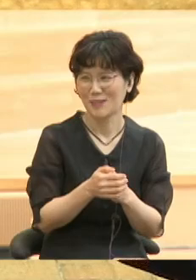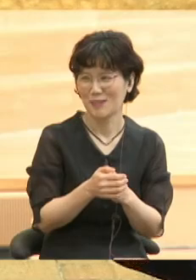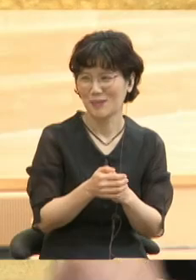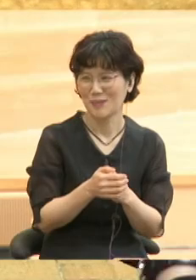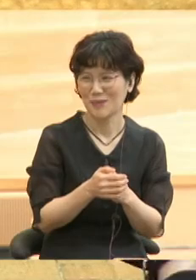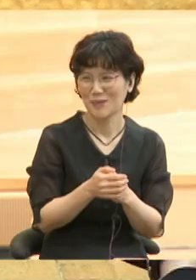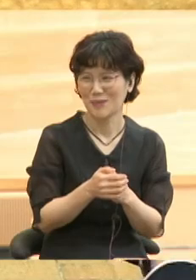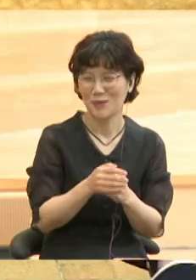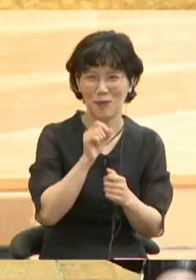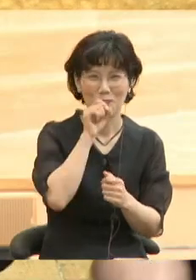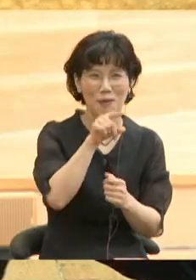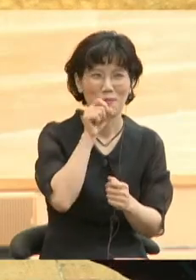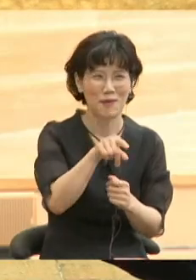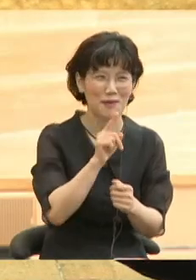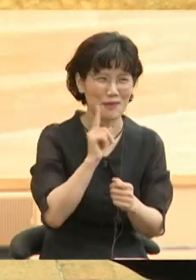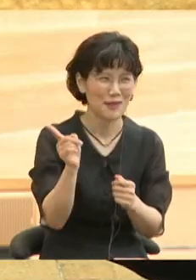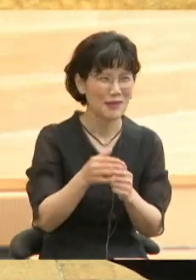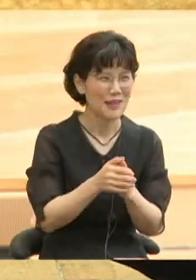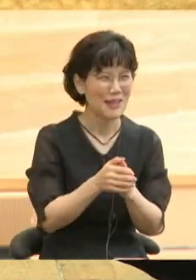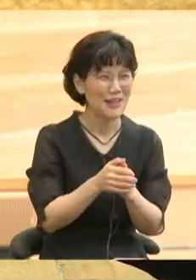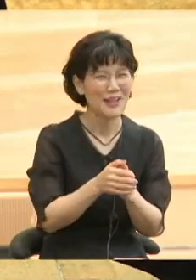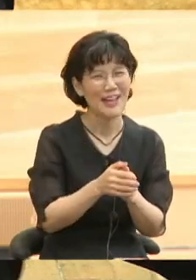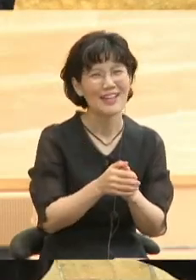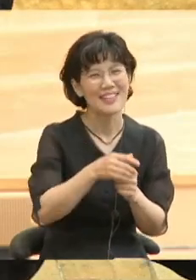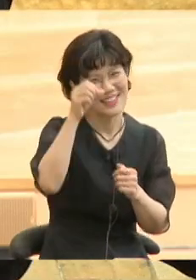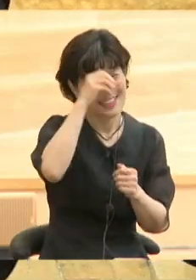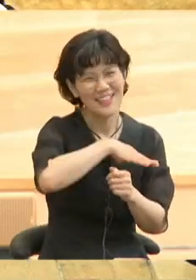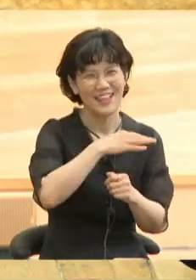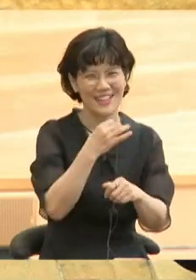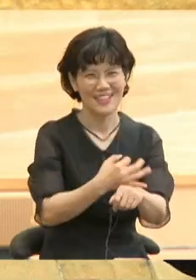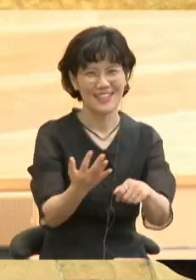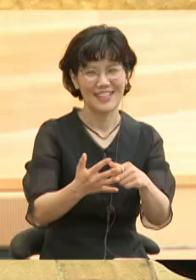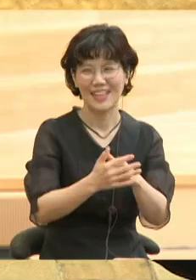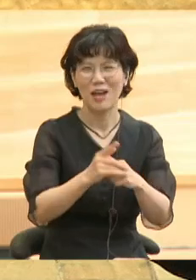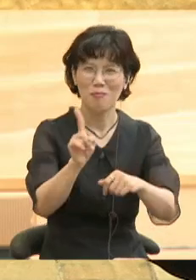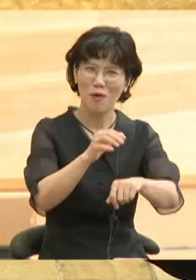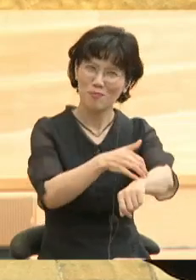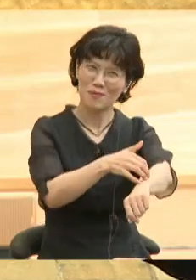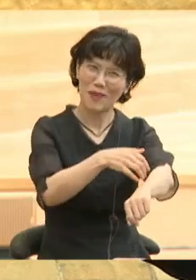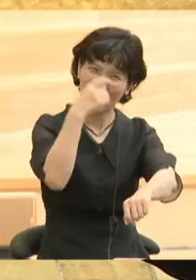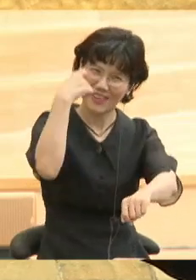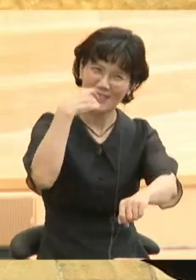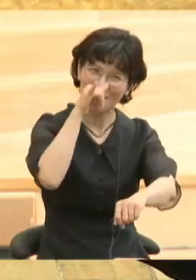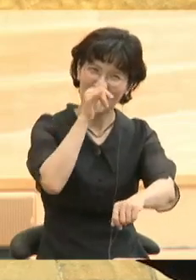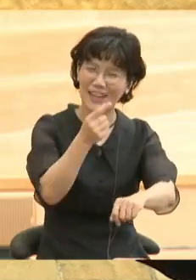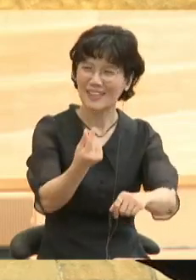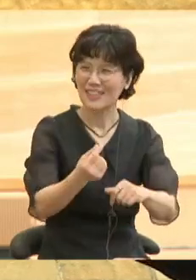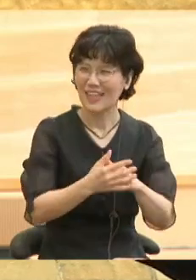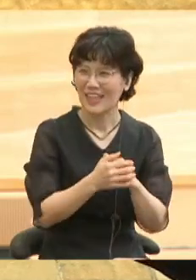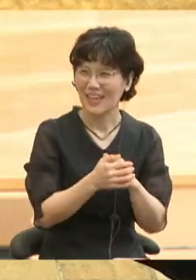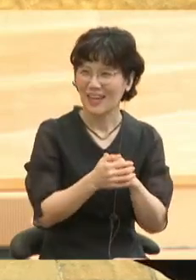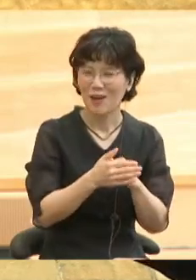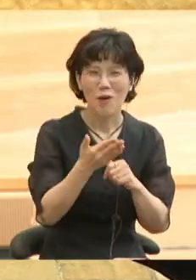됐네. 그냥 기도할까요? 뭐가 불편해요? 물어볼래?